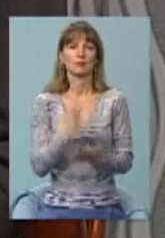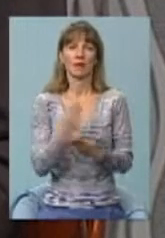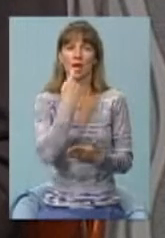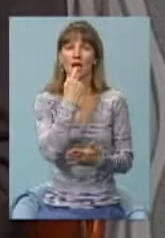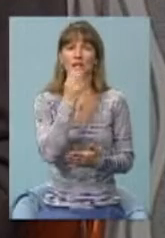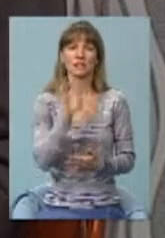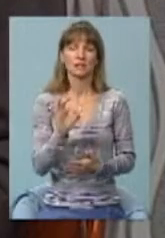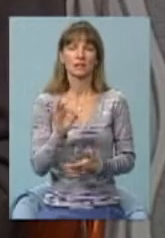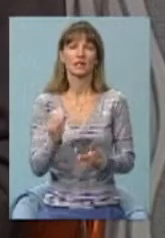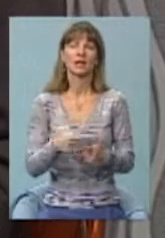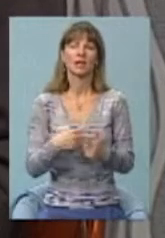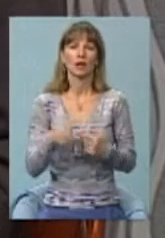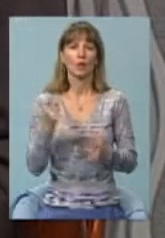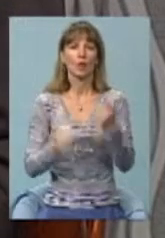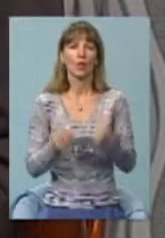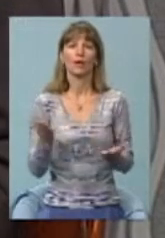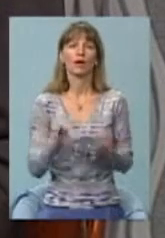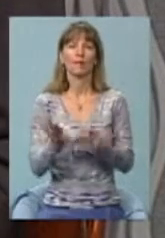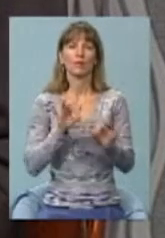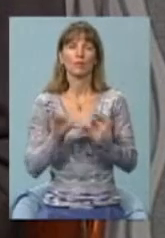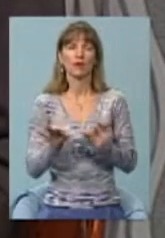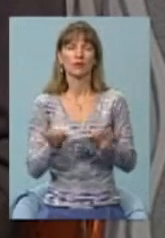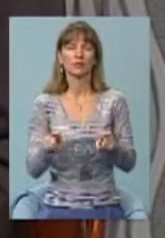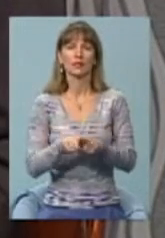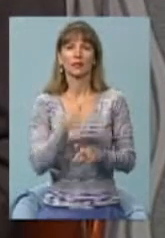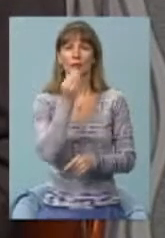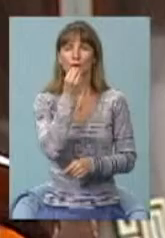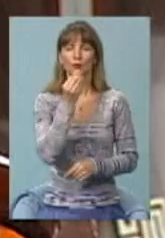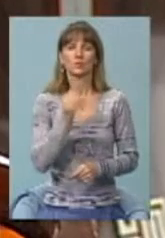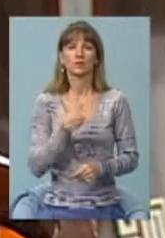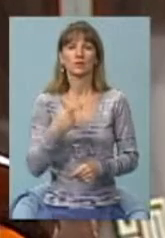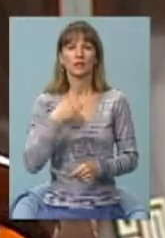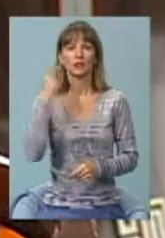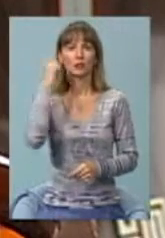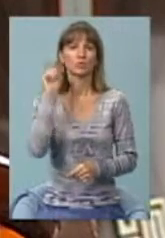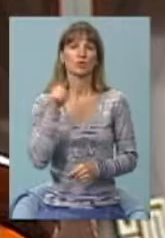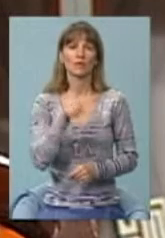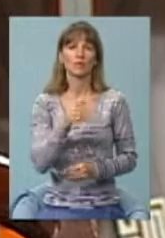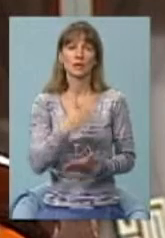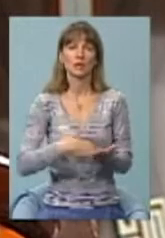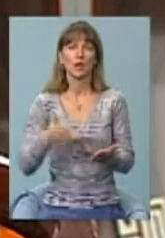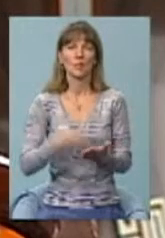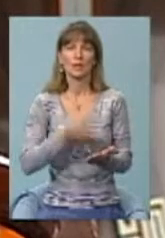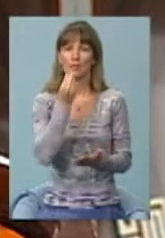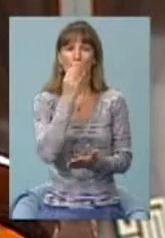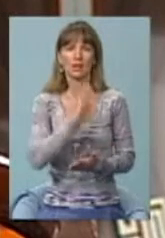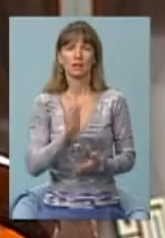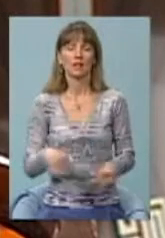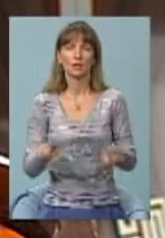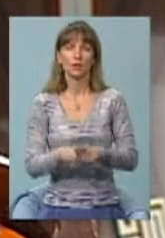яйця або молоко. От як обирати такі продукти вегетаріанцям? Мені здається, вони зовсім не їдять такого,